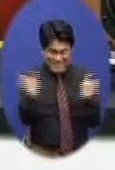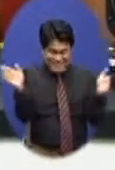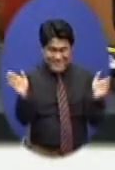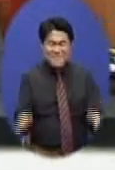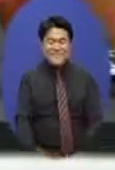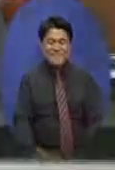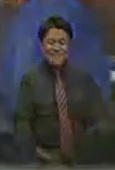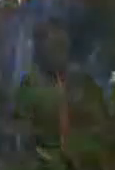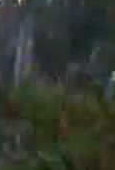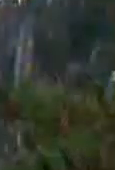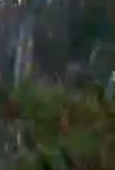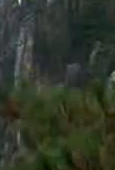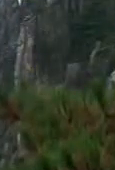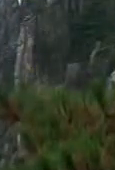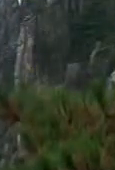주세요.